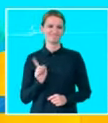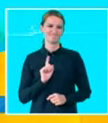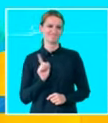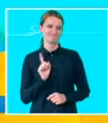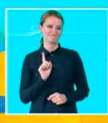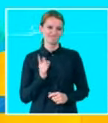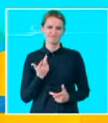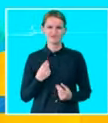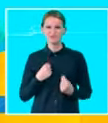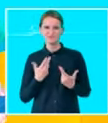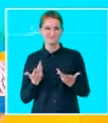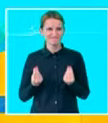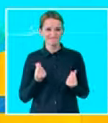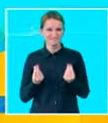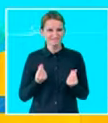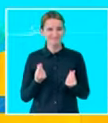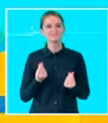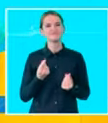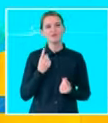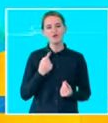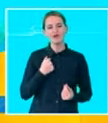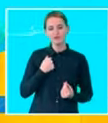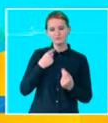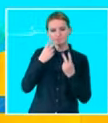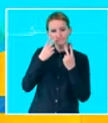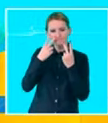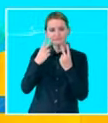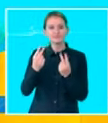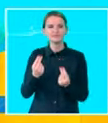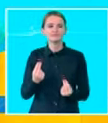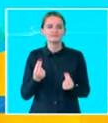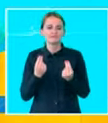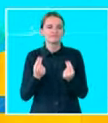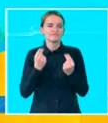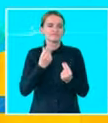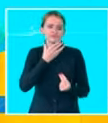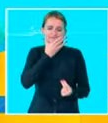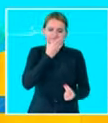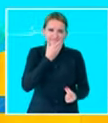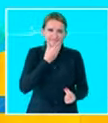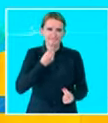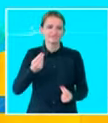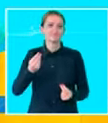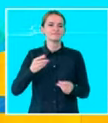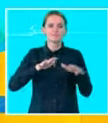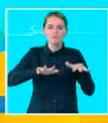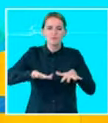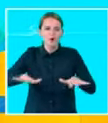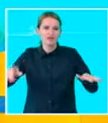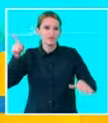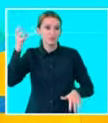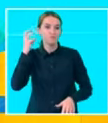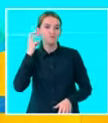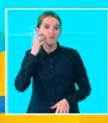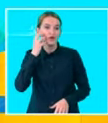едни скали на плажа под летния театър в Бургас. Най-хубавата гледка изобщо. Така, най-хубавата